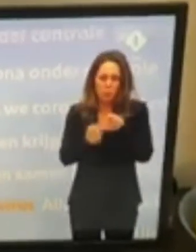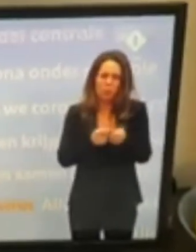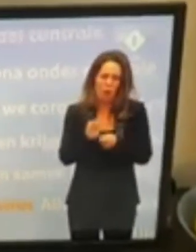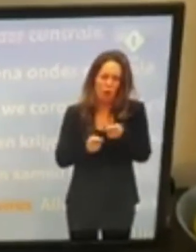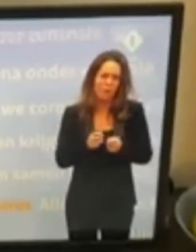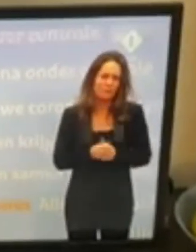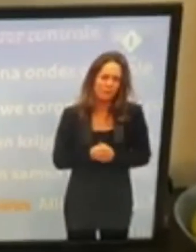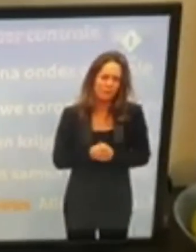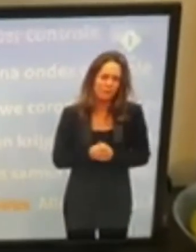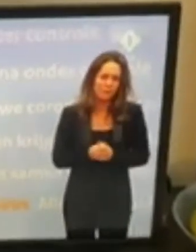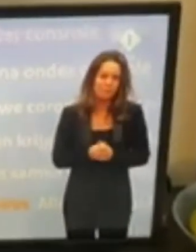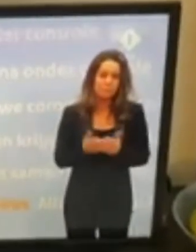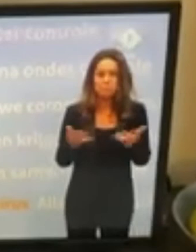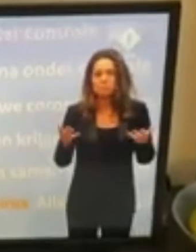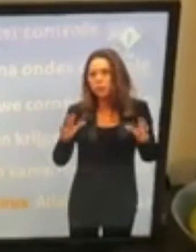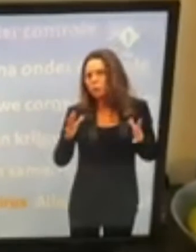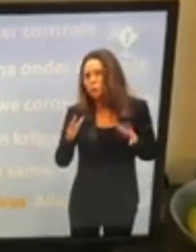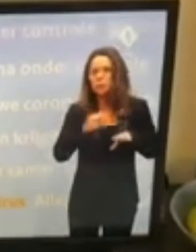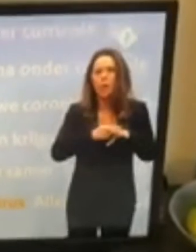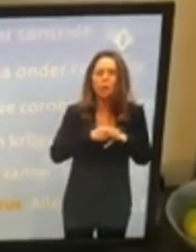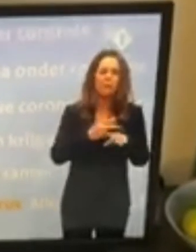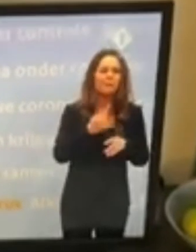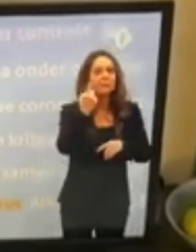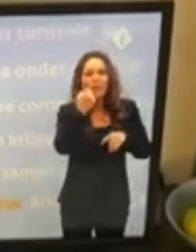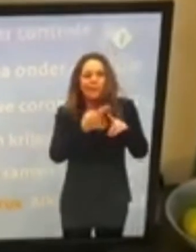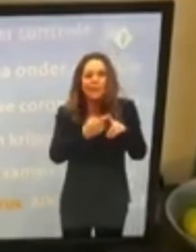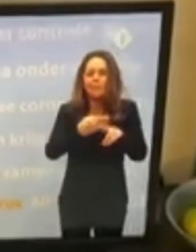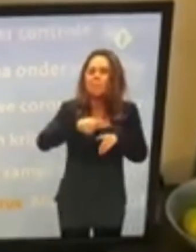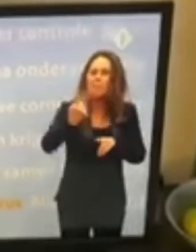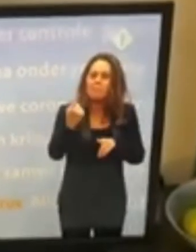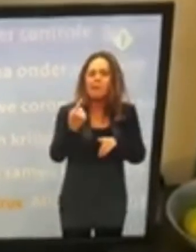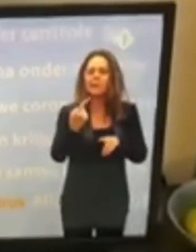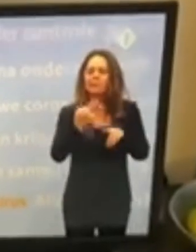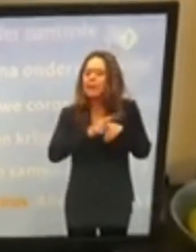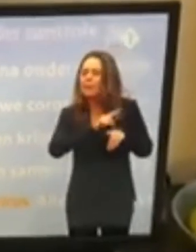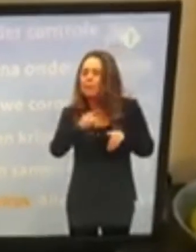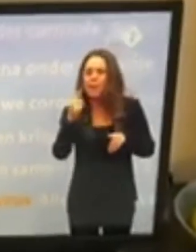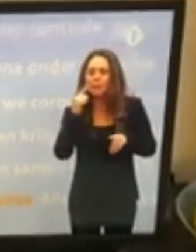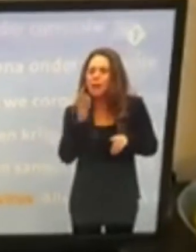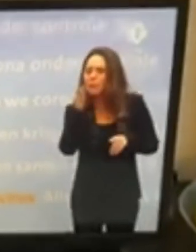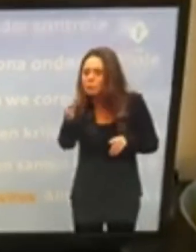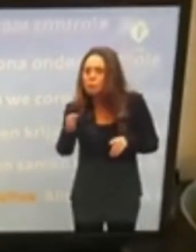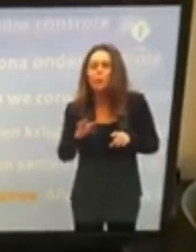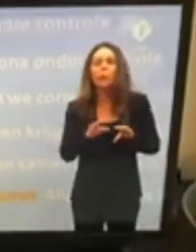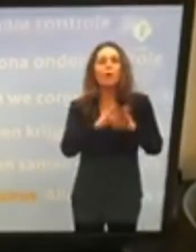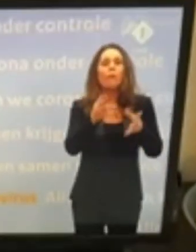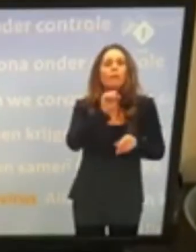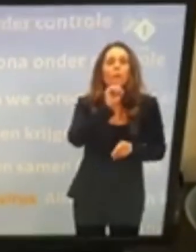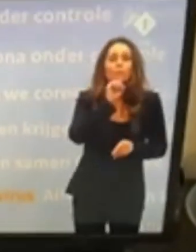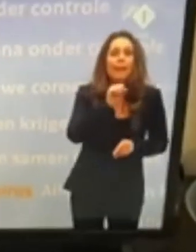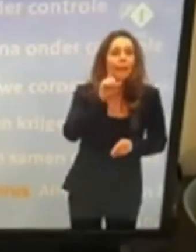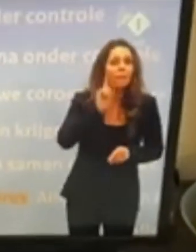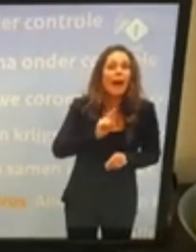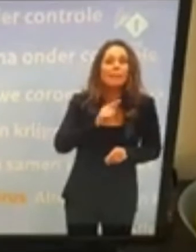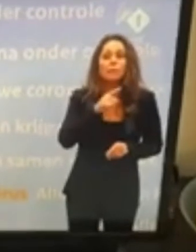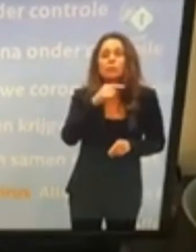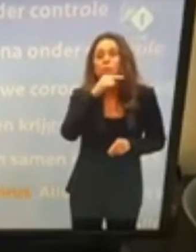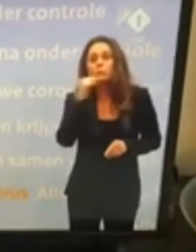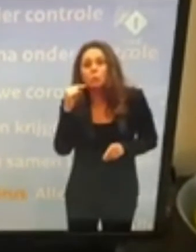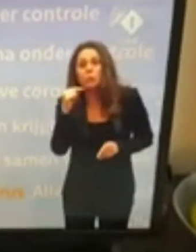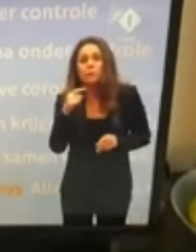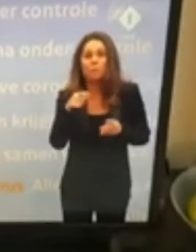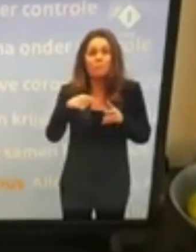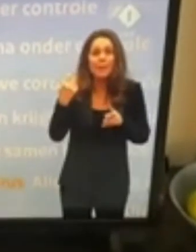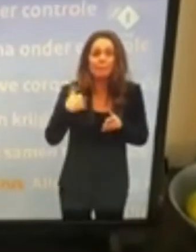is vaker dan 1 keer per dag of met meer mensen langs te gaan bij je bejaarde vader of moeder, bij de zieke